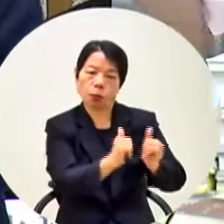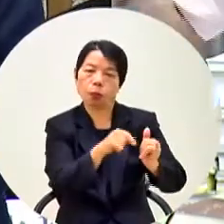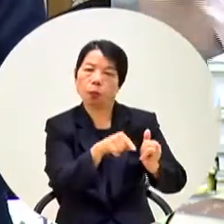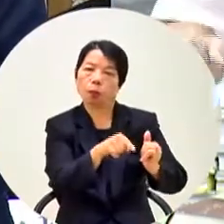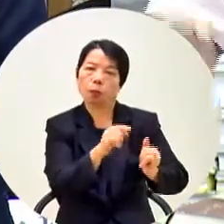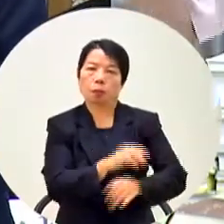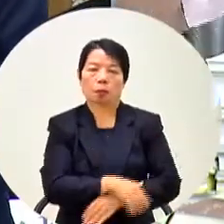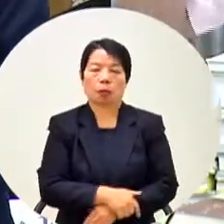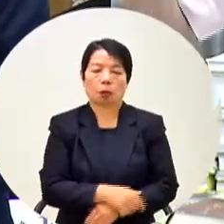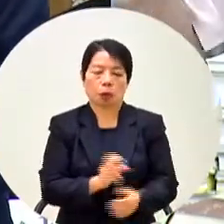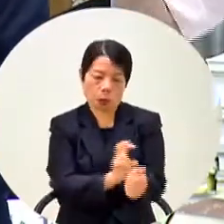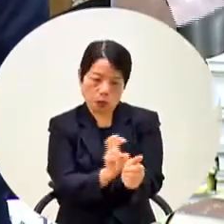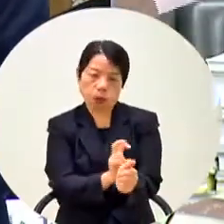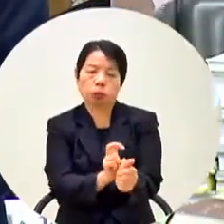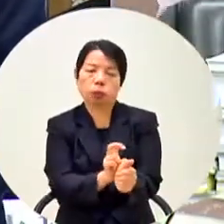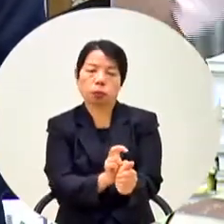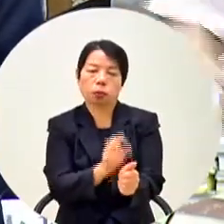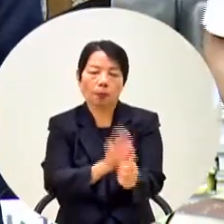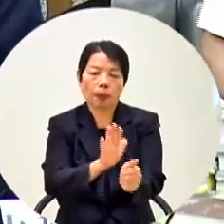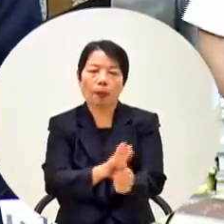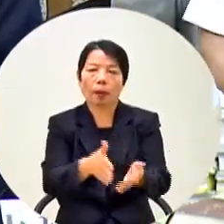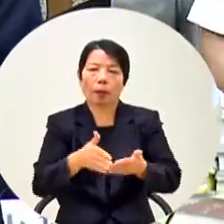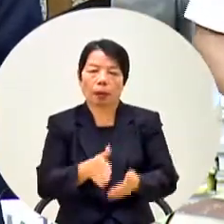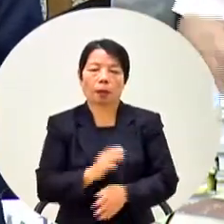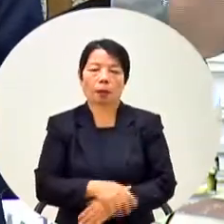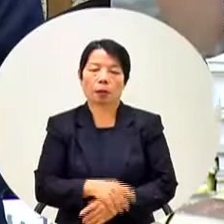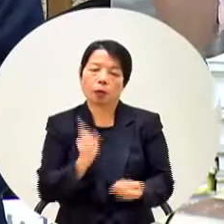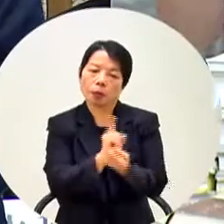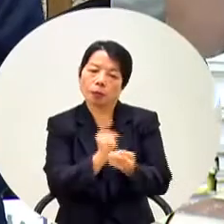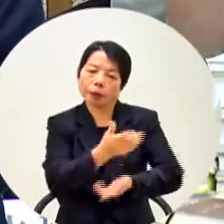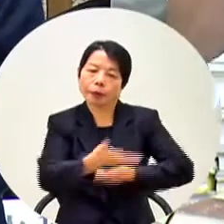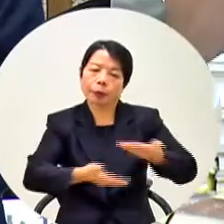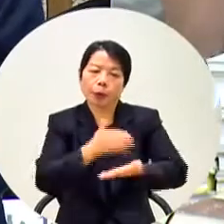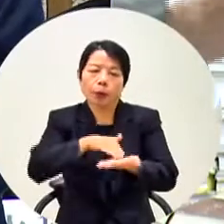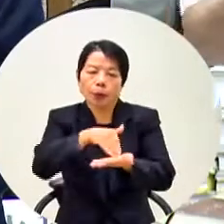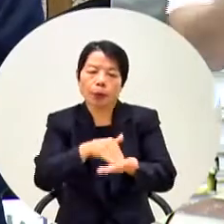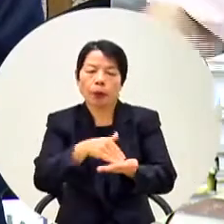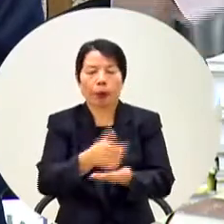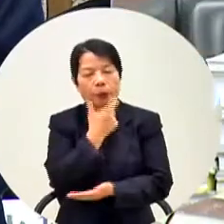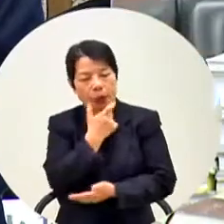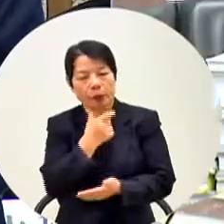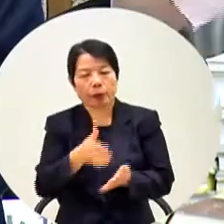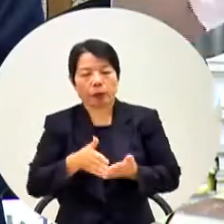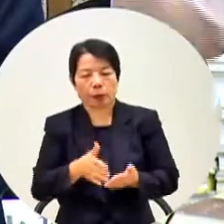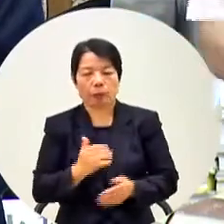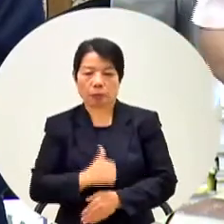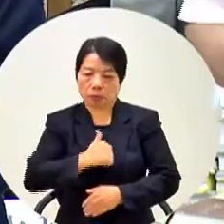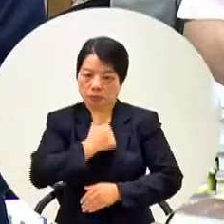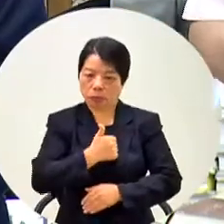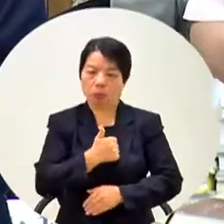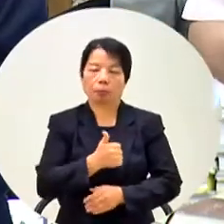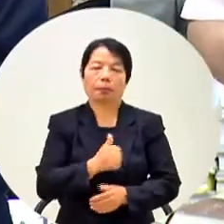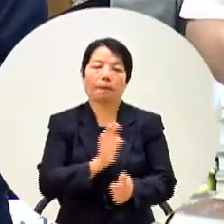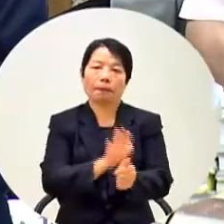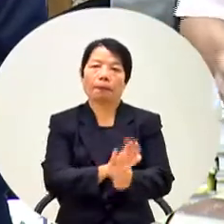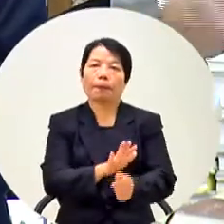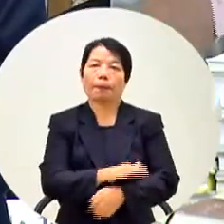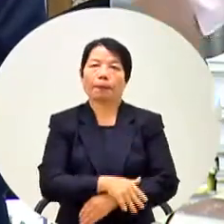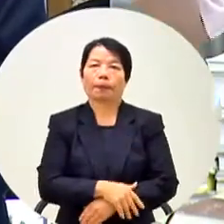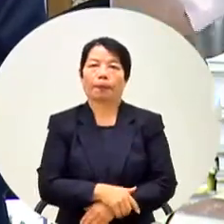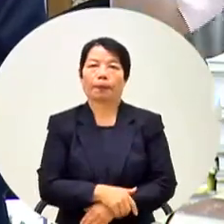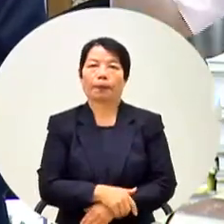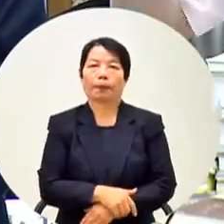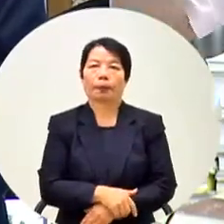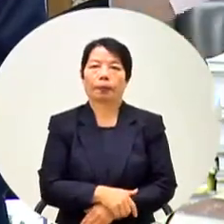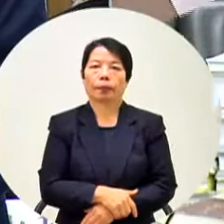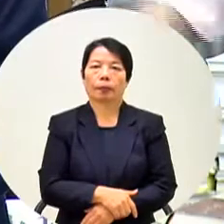是爱照顾、亲政、爱民，用咱的真正的心。去好好啊，替